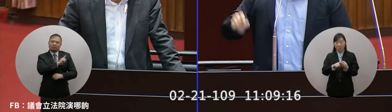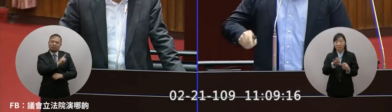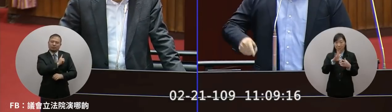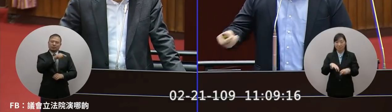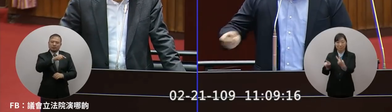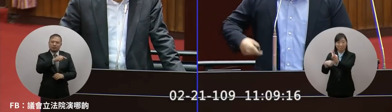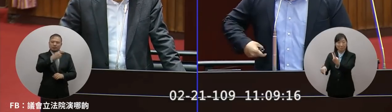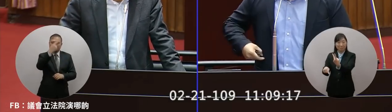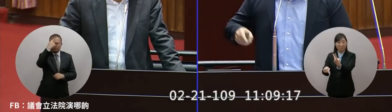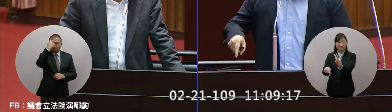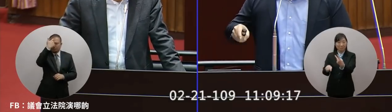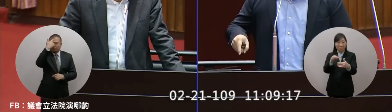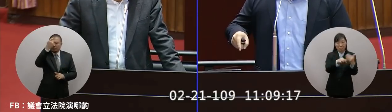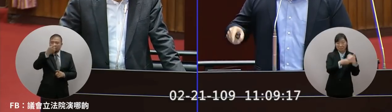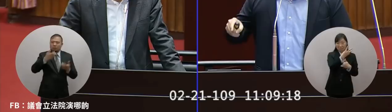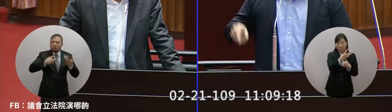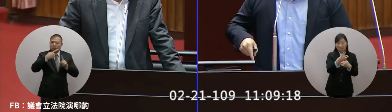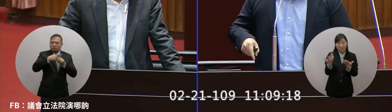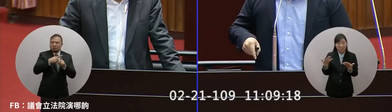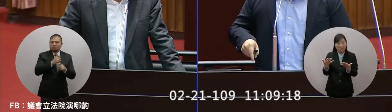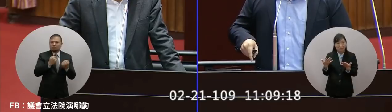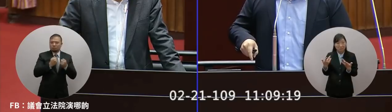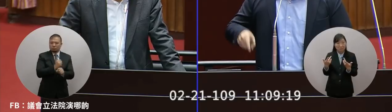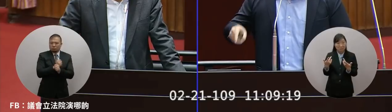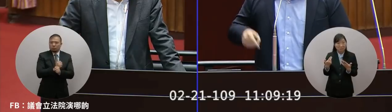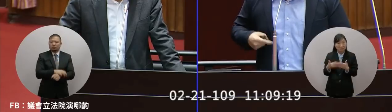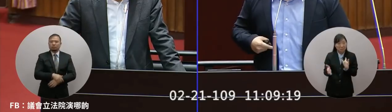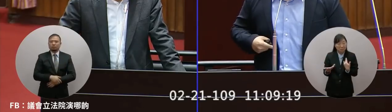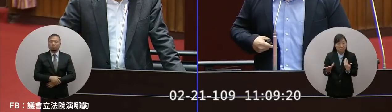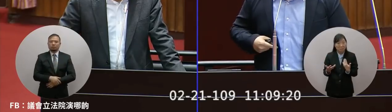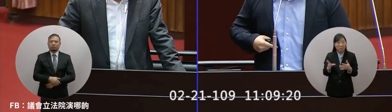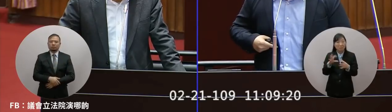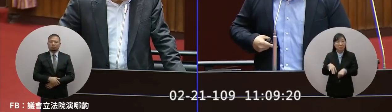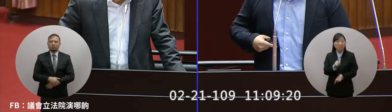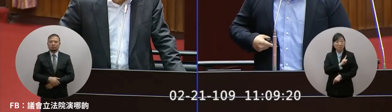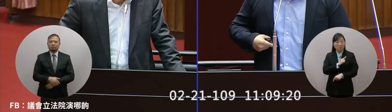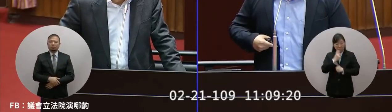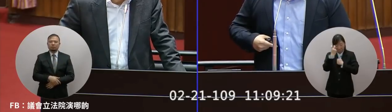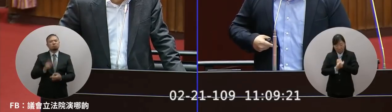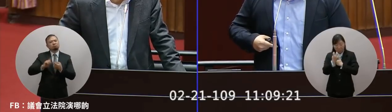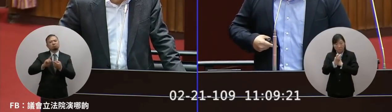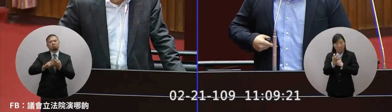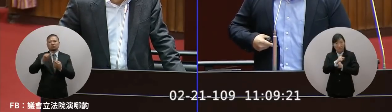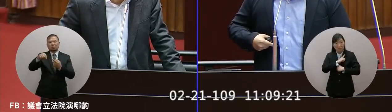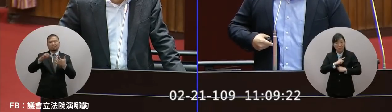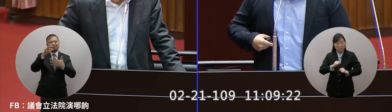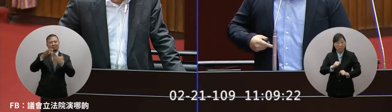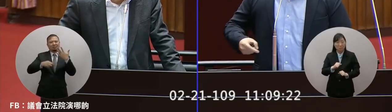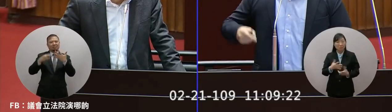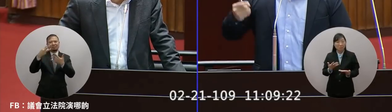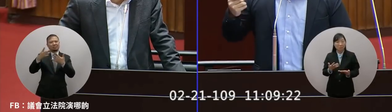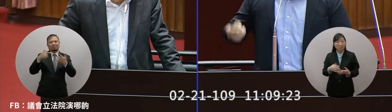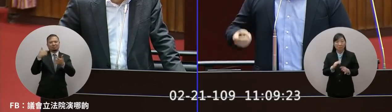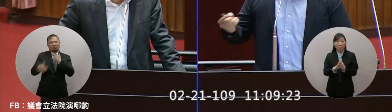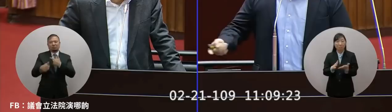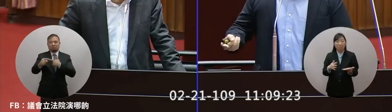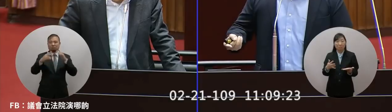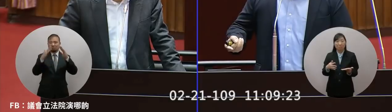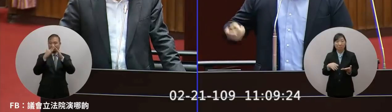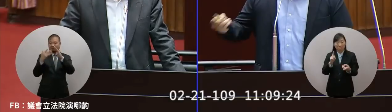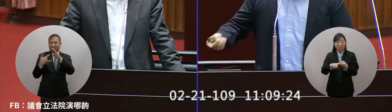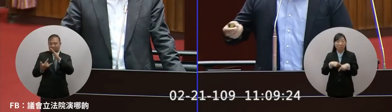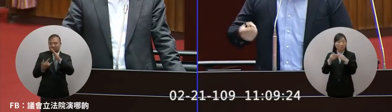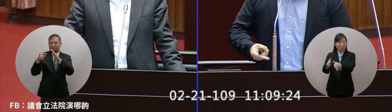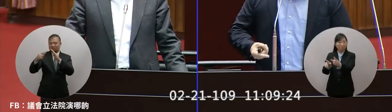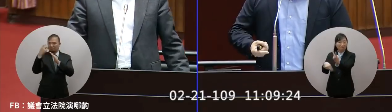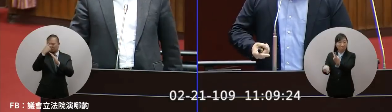两个人还是没办法适用到第三条的这个状况嘛？因为他自主健康管理， 对他还没到那个程度需要做居家检疫。 所以这个就是对